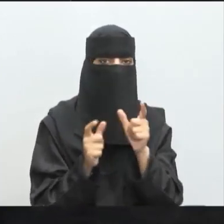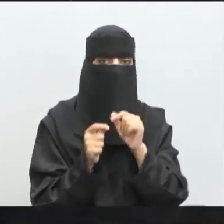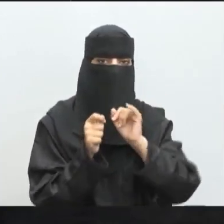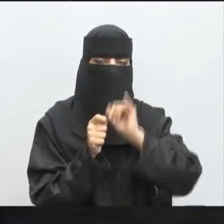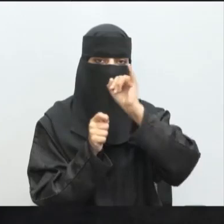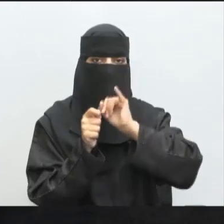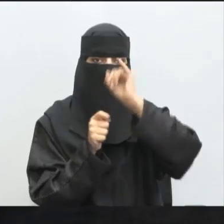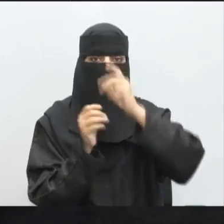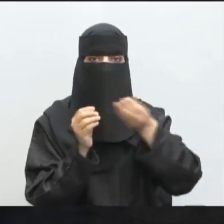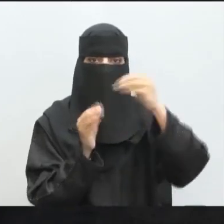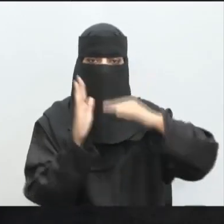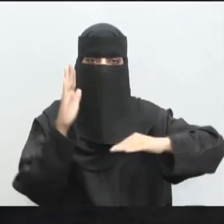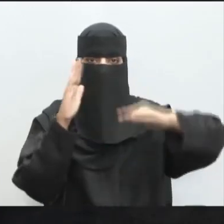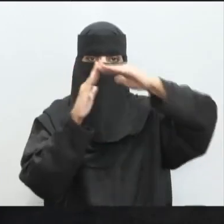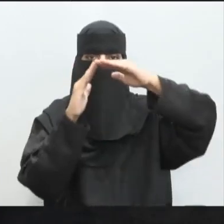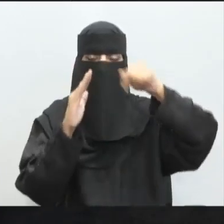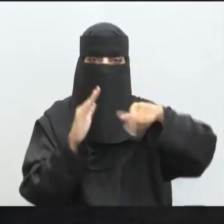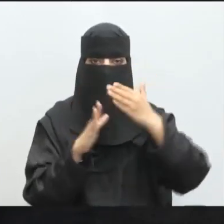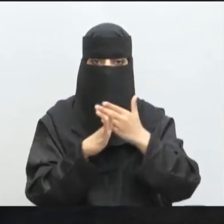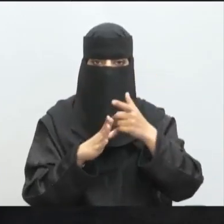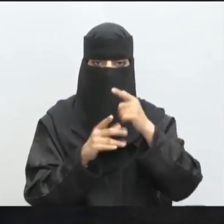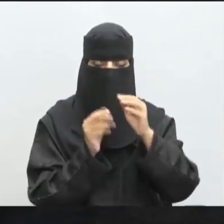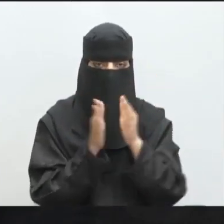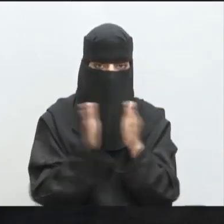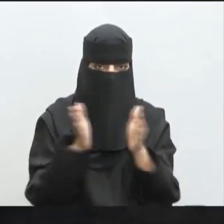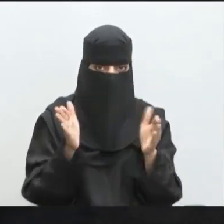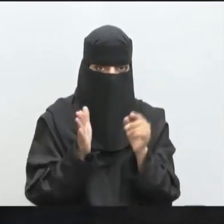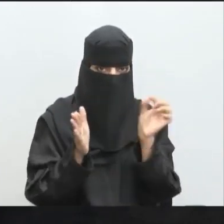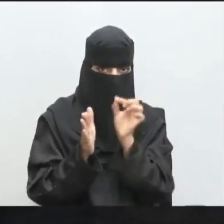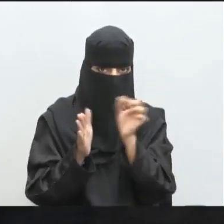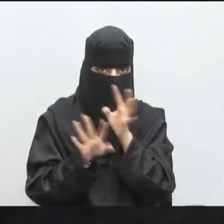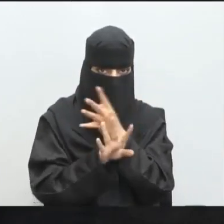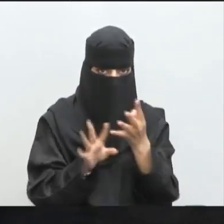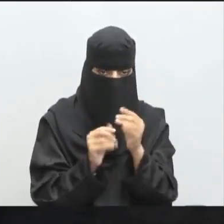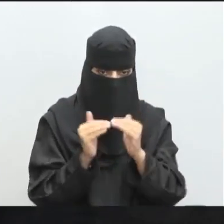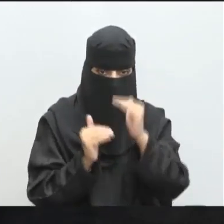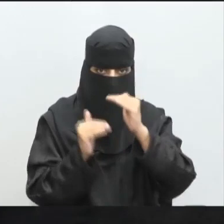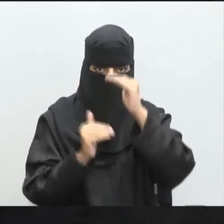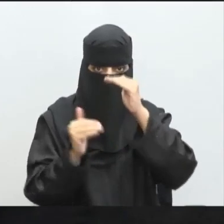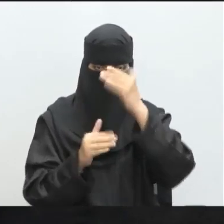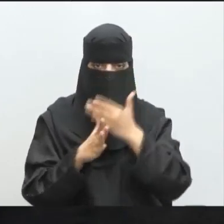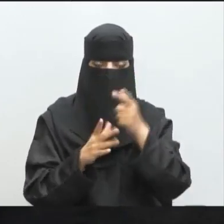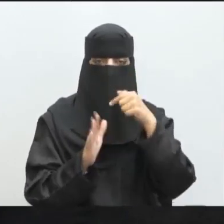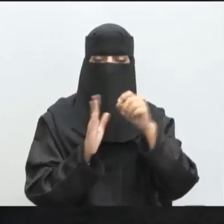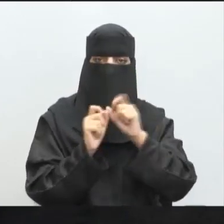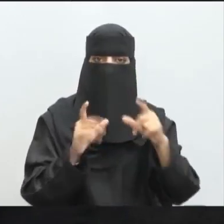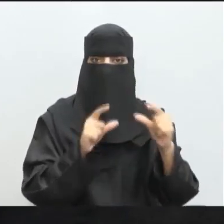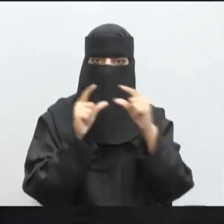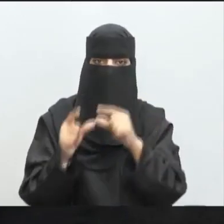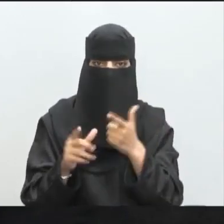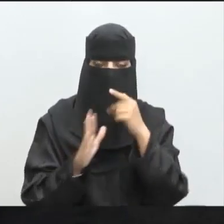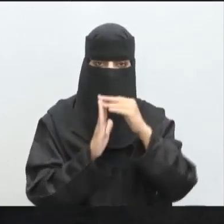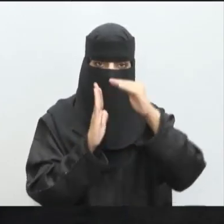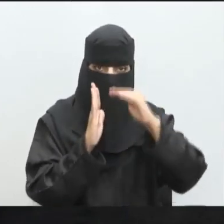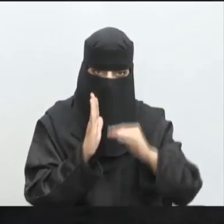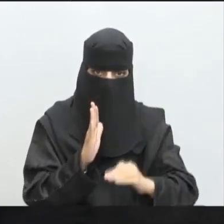مرتفعات على سطح الارض واذا تباعدت الخطوط الكنتوريه اذا تدل على الانخفاض او عدم